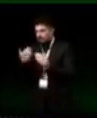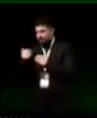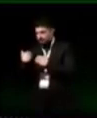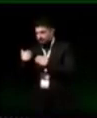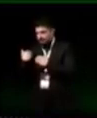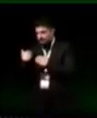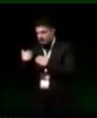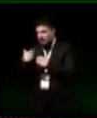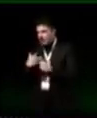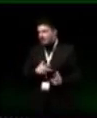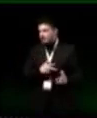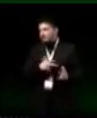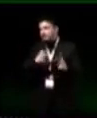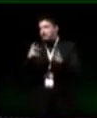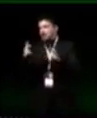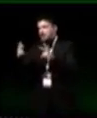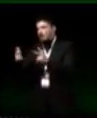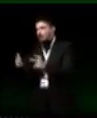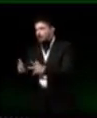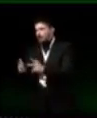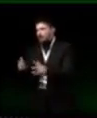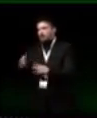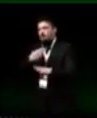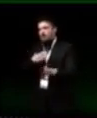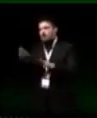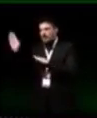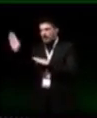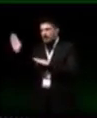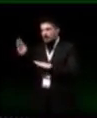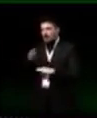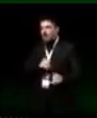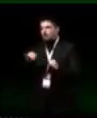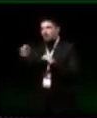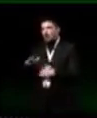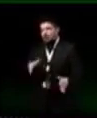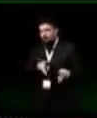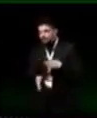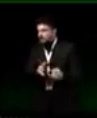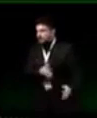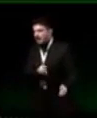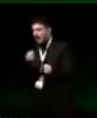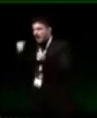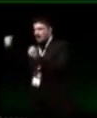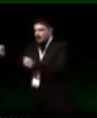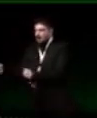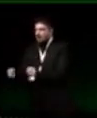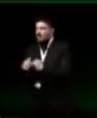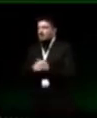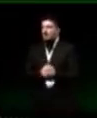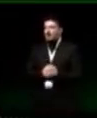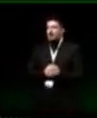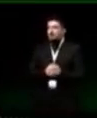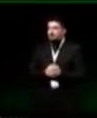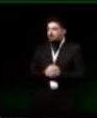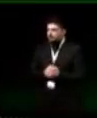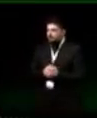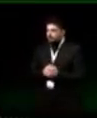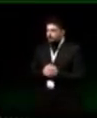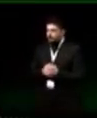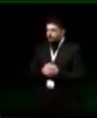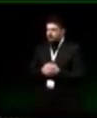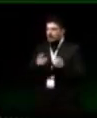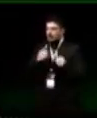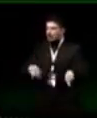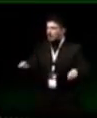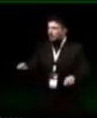e portano fuori dalle secche in salvo le truppe necessarie a vincere. Noi abbiamo